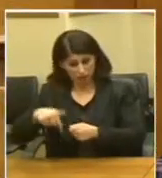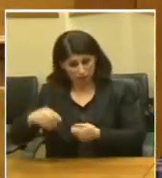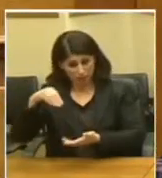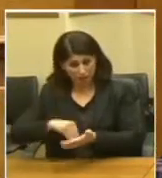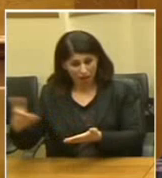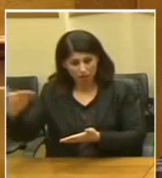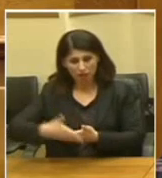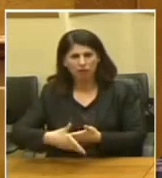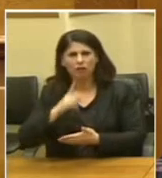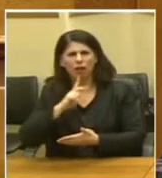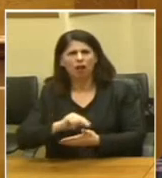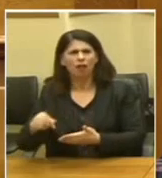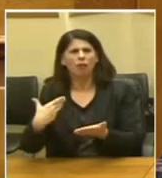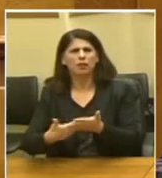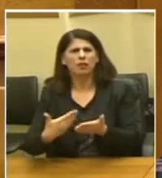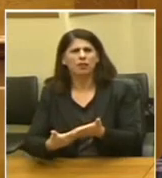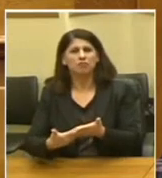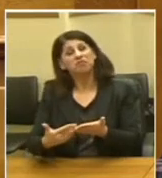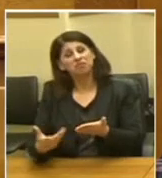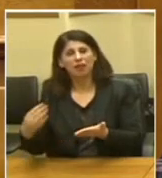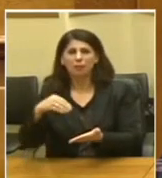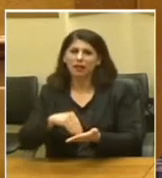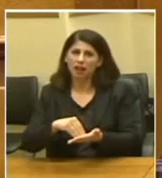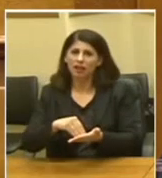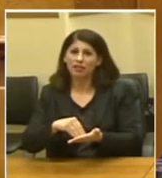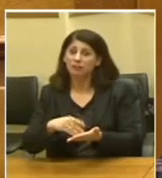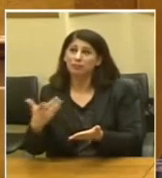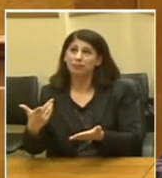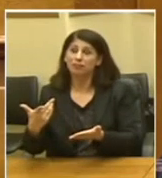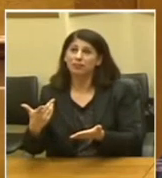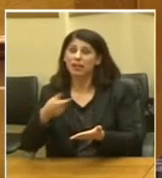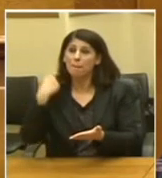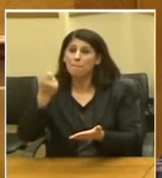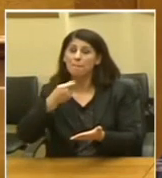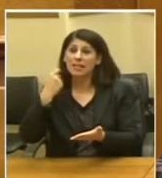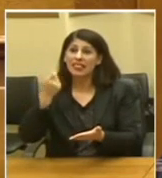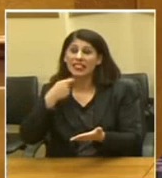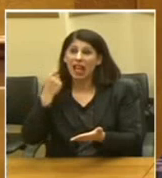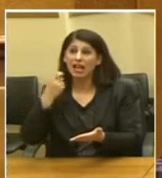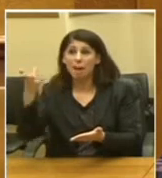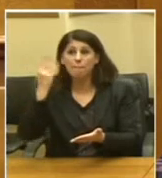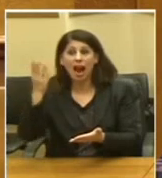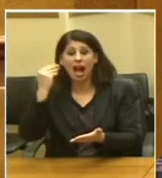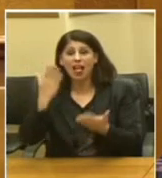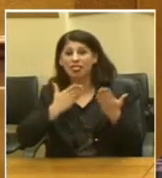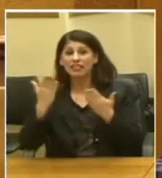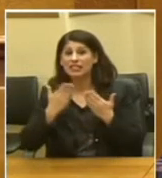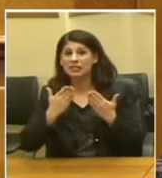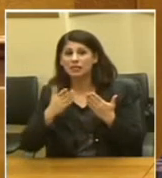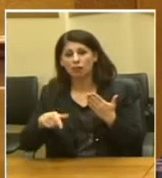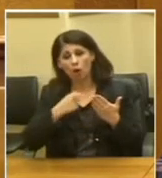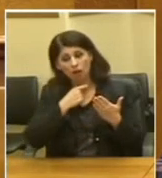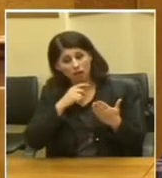ίδια επιχειρήματα. Επανάληψη μη τερμαθήσεως βεβαίως, αλλά για να βρεθείτε στην ανάγκη να το κάνετε αυτό,